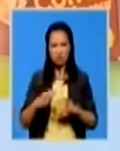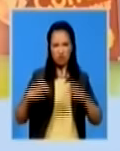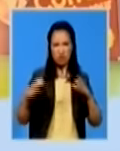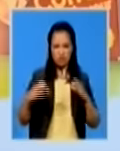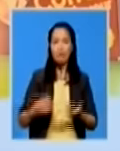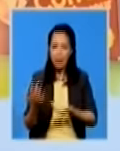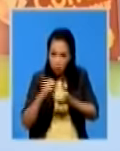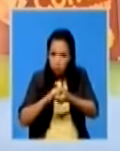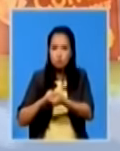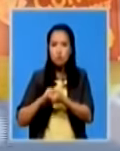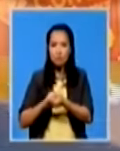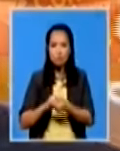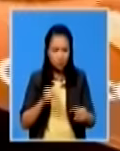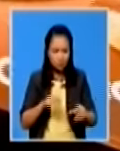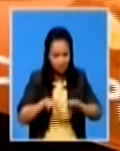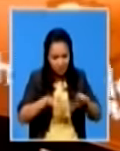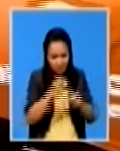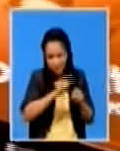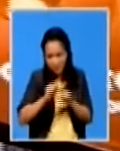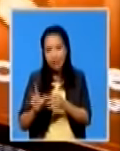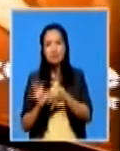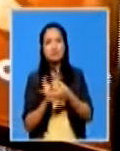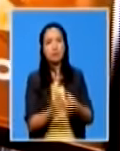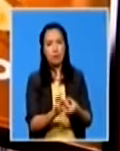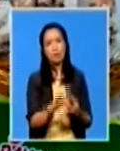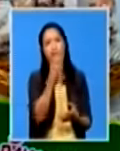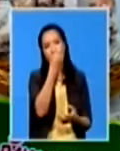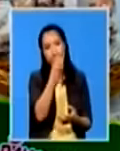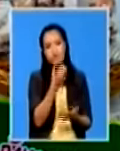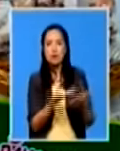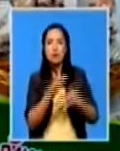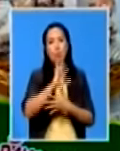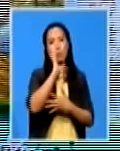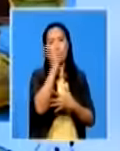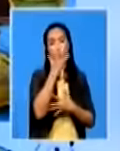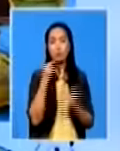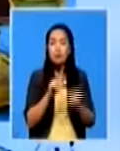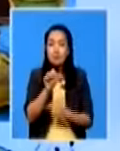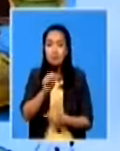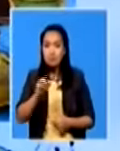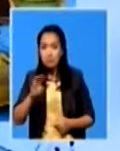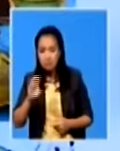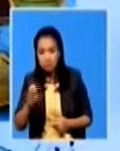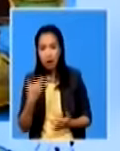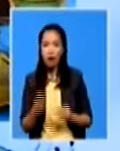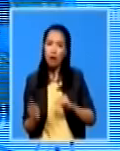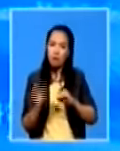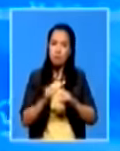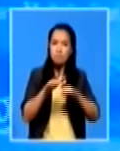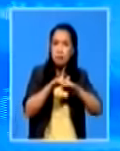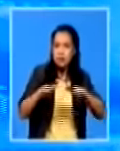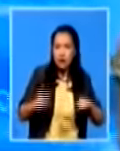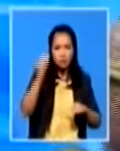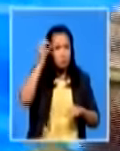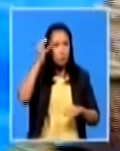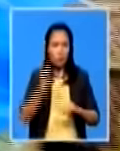มในห่วงโซ่มูลค่าของอุตสาหกรรมอาหารระดับโลกเพื่อจะยกระดับความสามารถของสตาร์ทอัพและ SME กำหนดเพิ่มเติมในเรื่องมาตรฐานความรู้ให้เพิ่